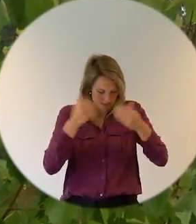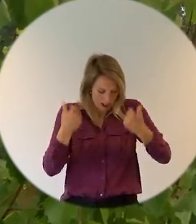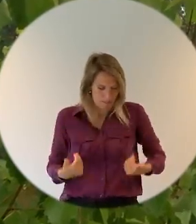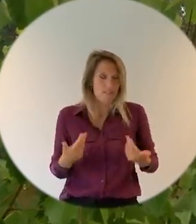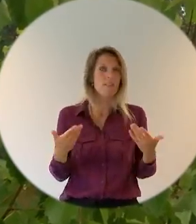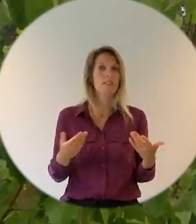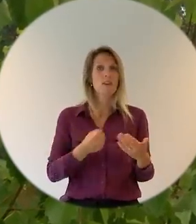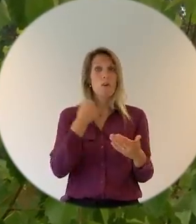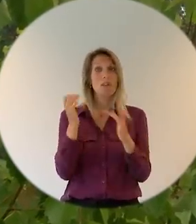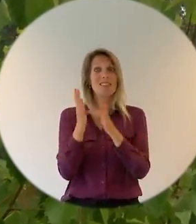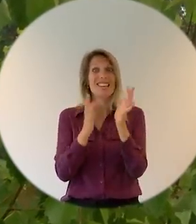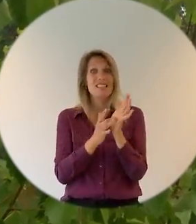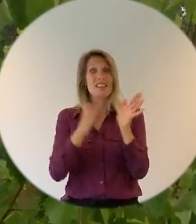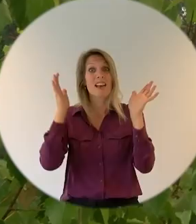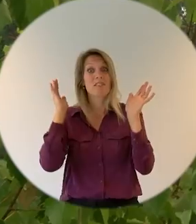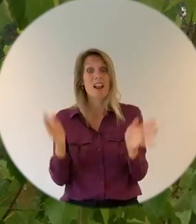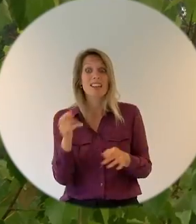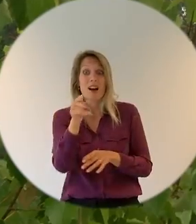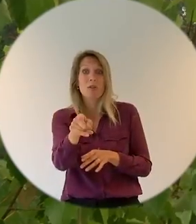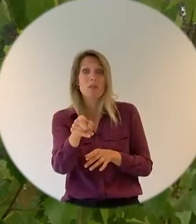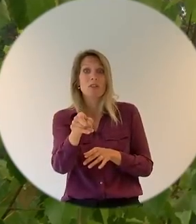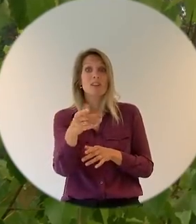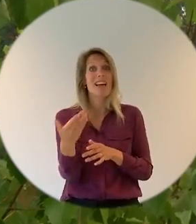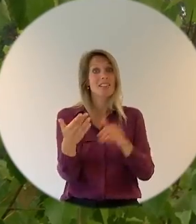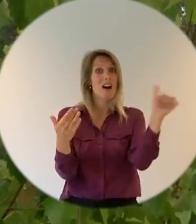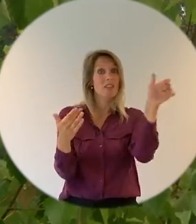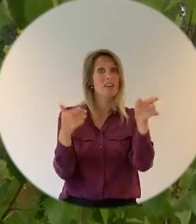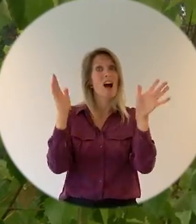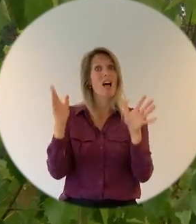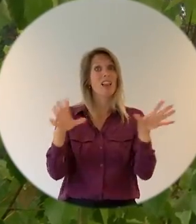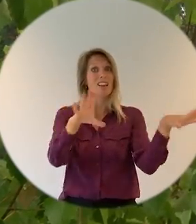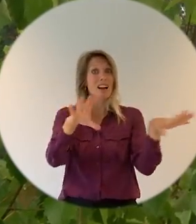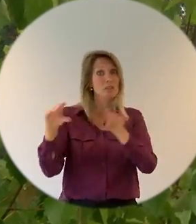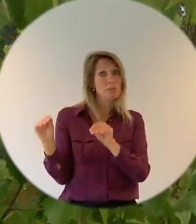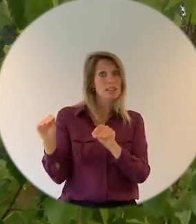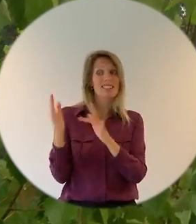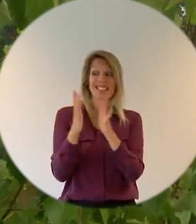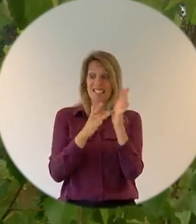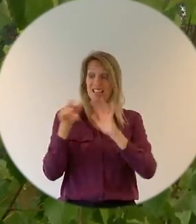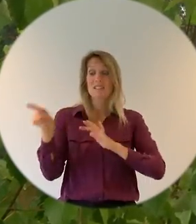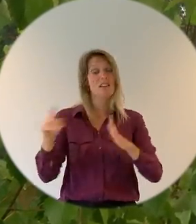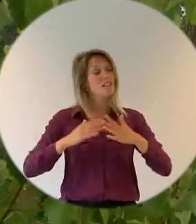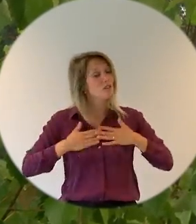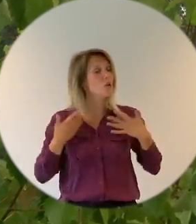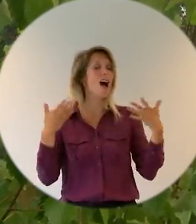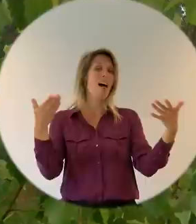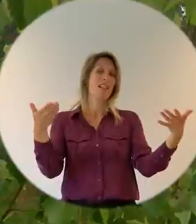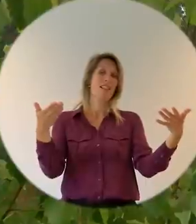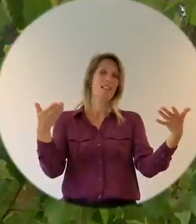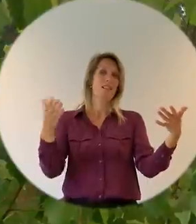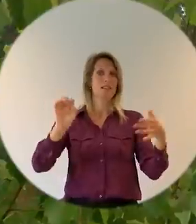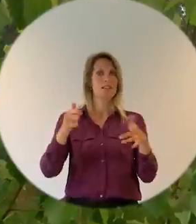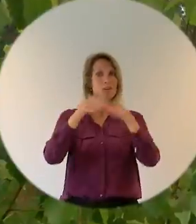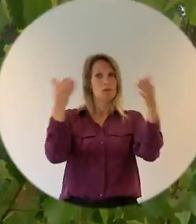jou geaccepteerd. Jezus is royaal. Dat is de nieuwe wereld van Jezus waar